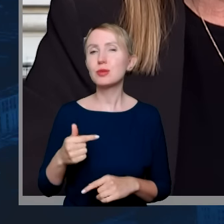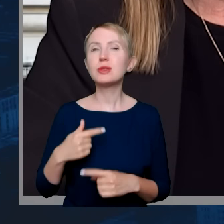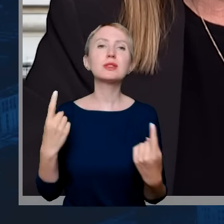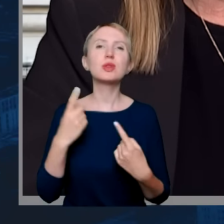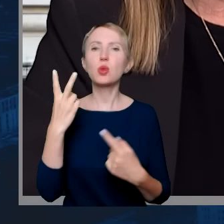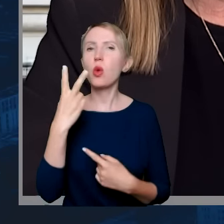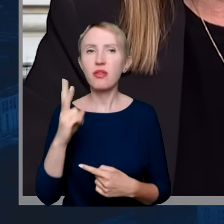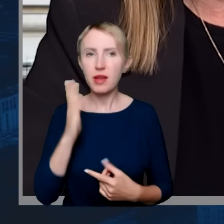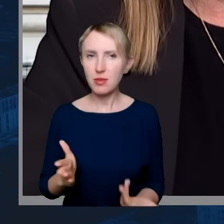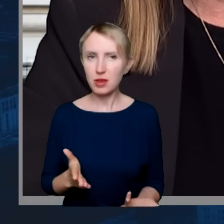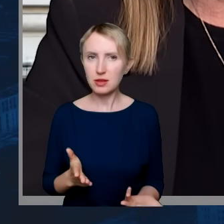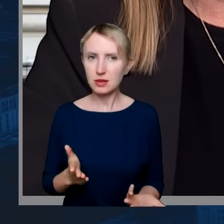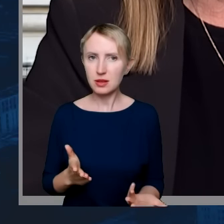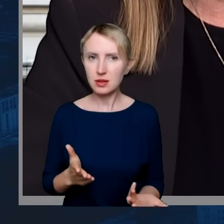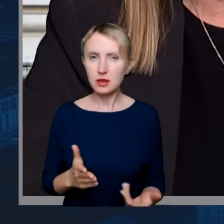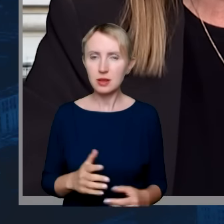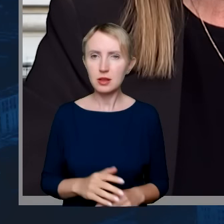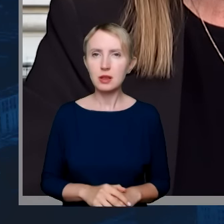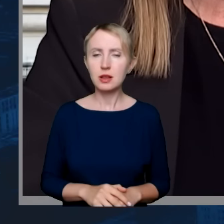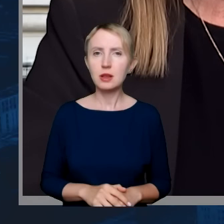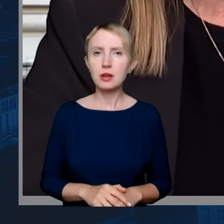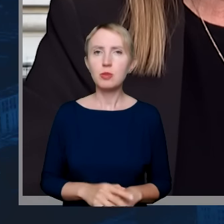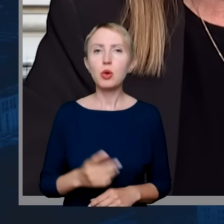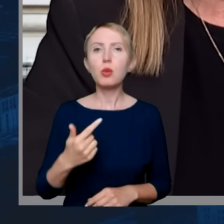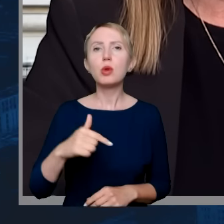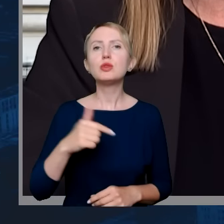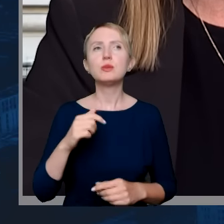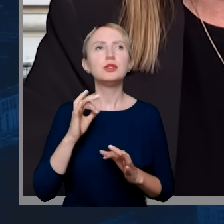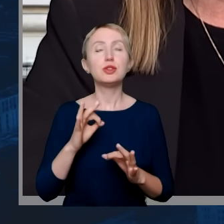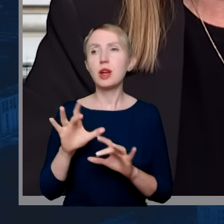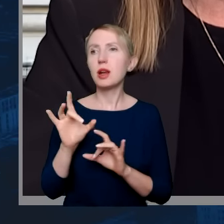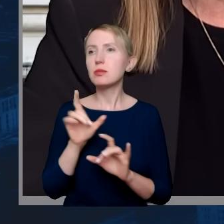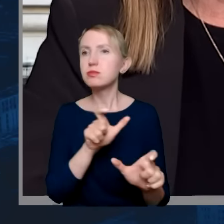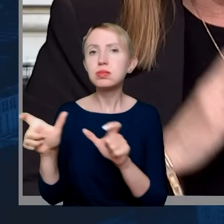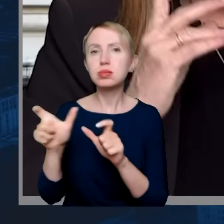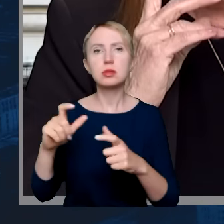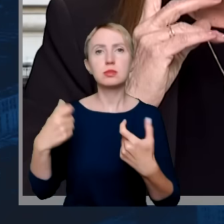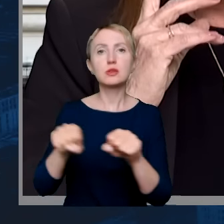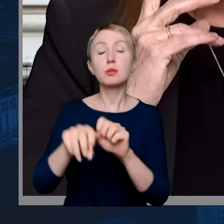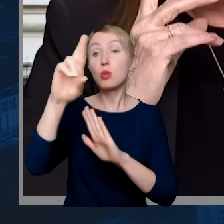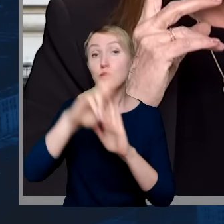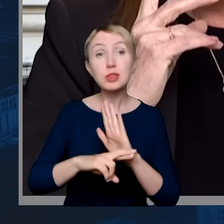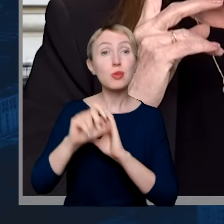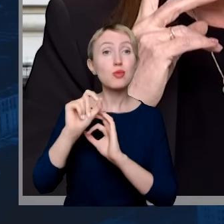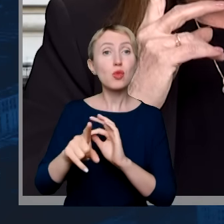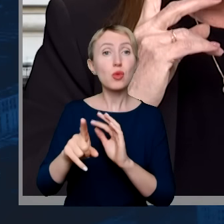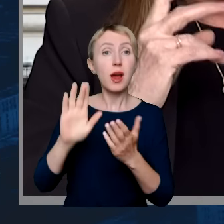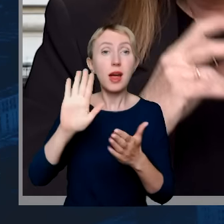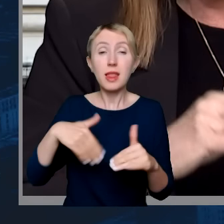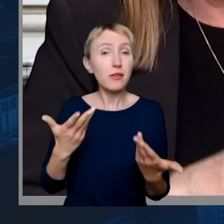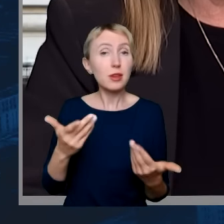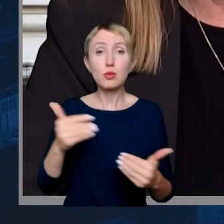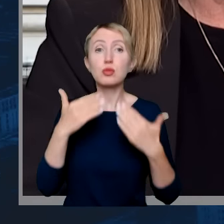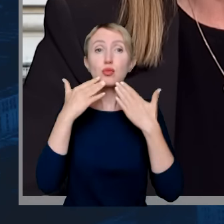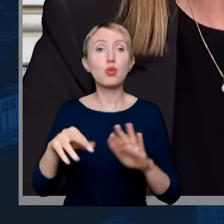dochodziło? Bo absolutnie, nie musielibyśmy dzisiaj gonić sprawcy, gdyby być może były regulacje, były przepisy, a nawet być może na podstawie przepisów,